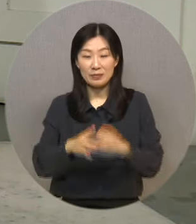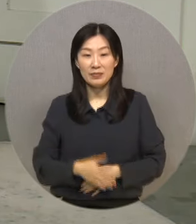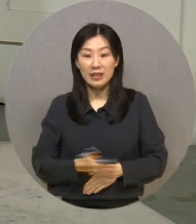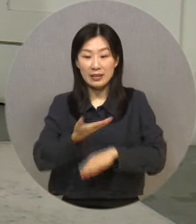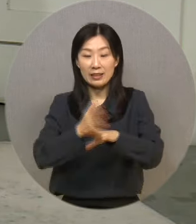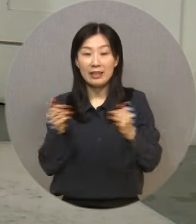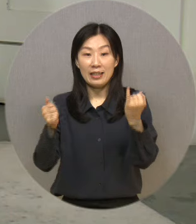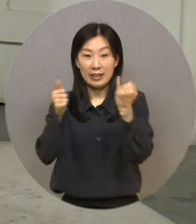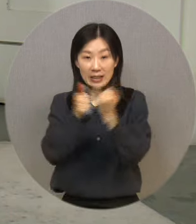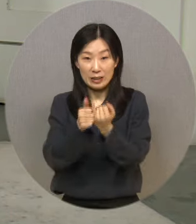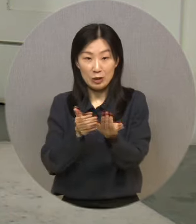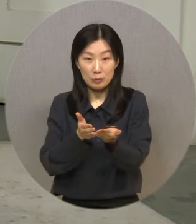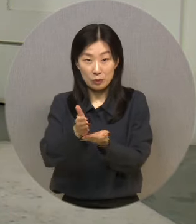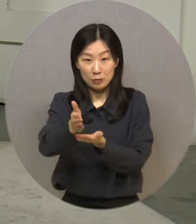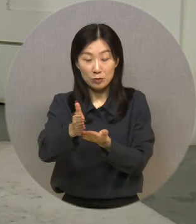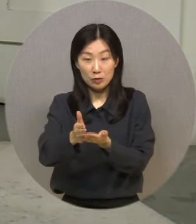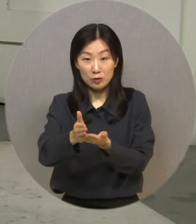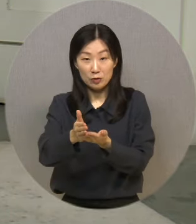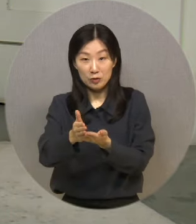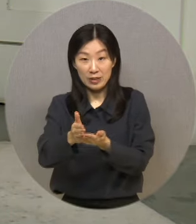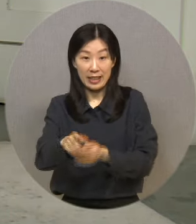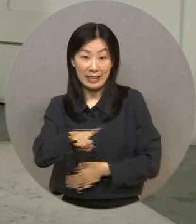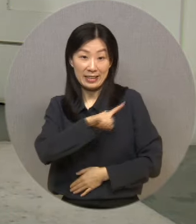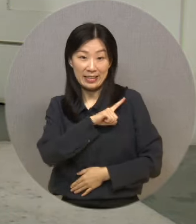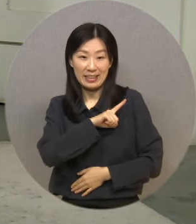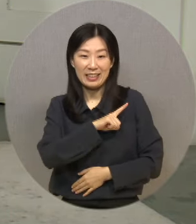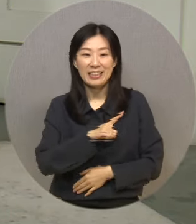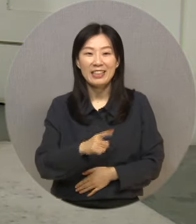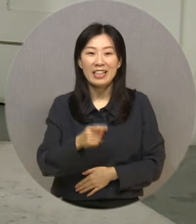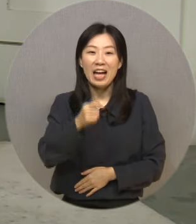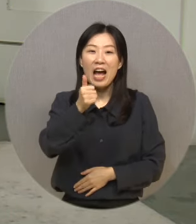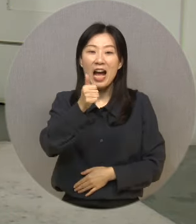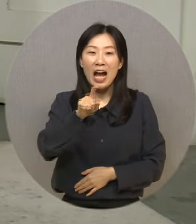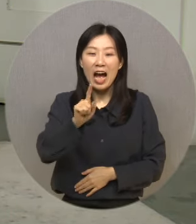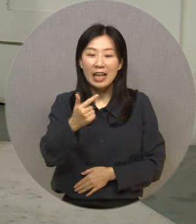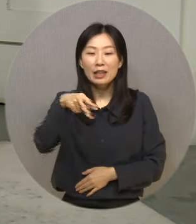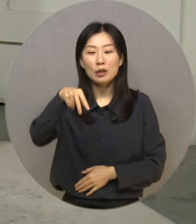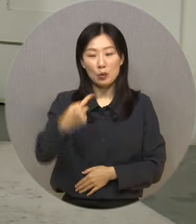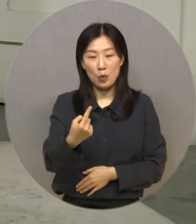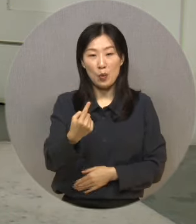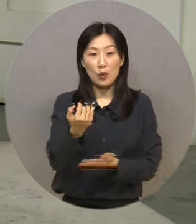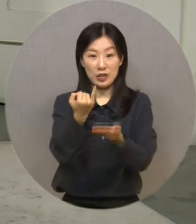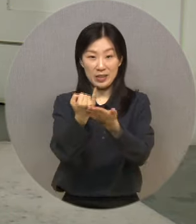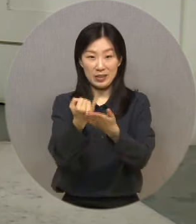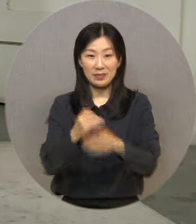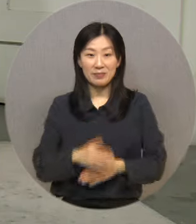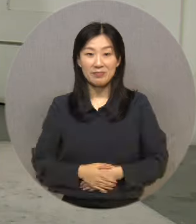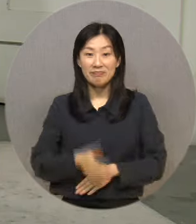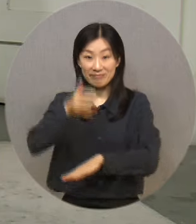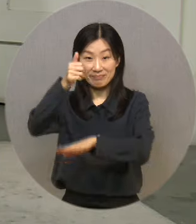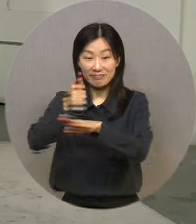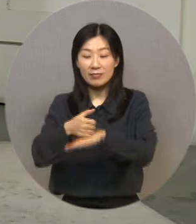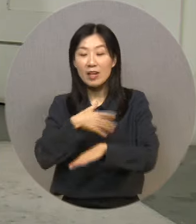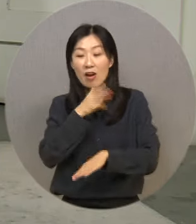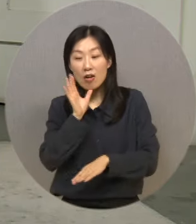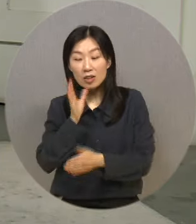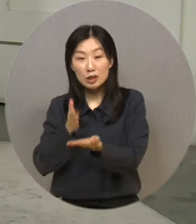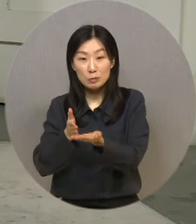가족 부문 우승자는 축하드립니다. 한소님. 한소님. 네, 끝으로 어르신